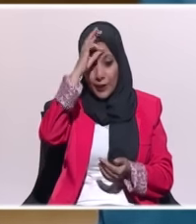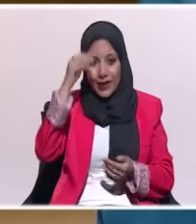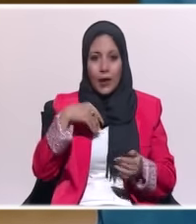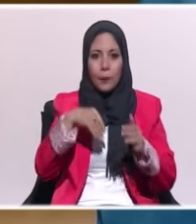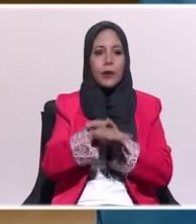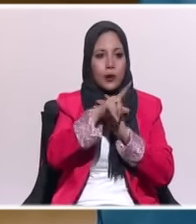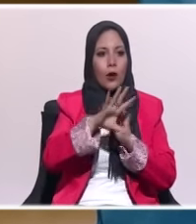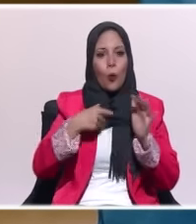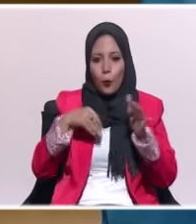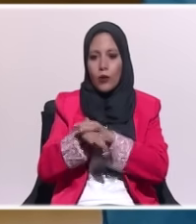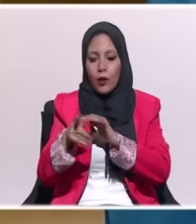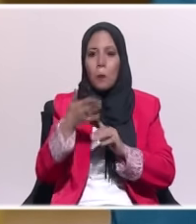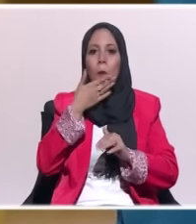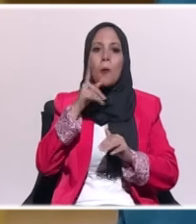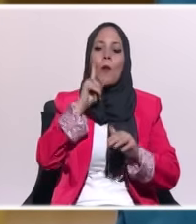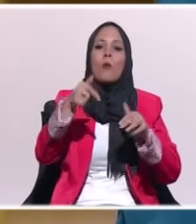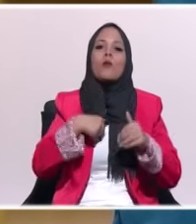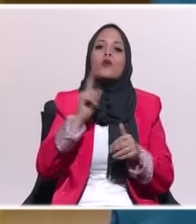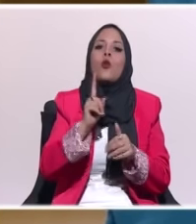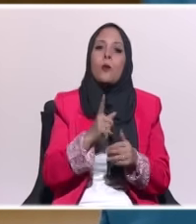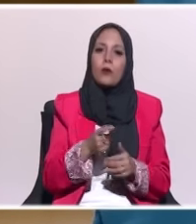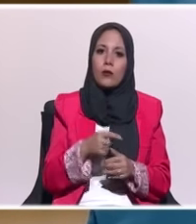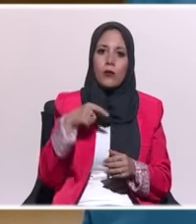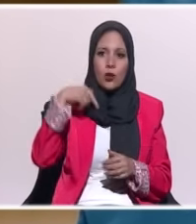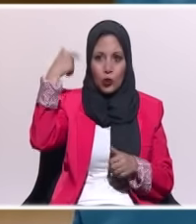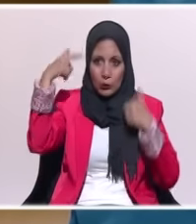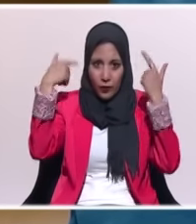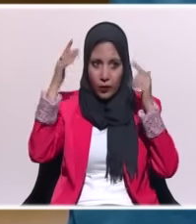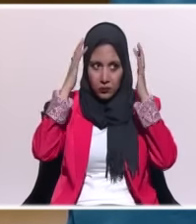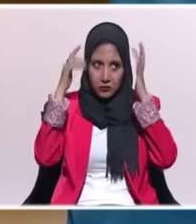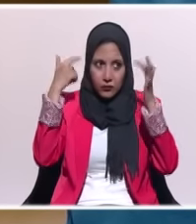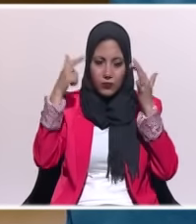بس مخبيين عليا. هي دي الفكره اللي كانت في دماغي.